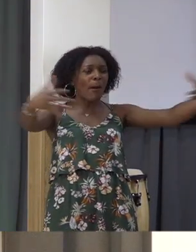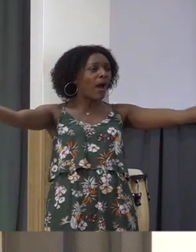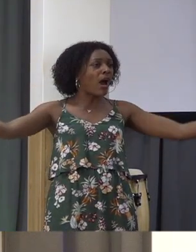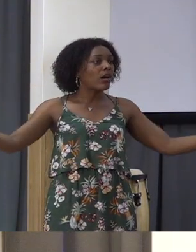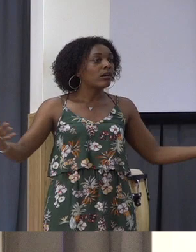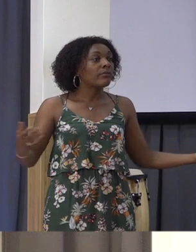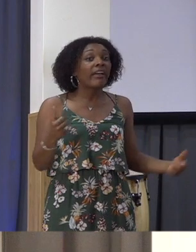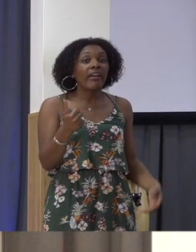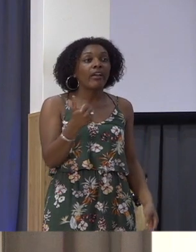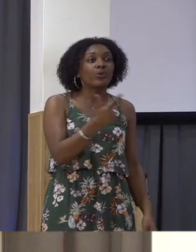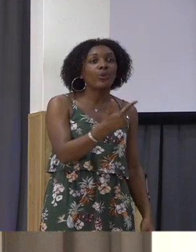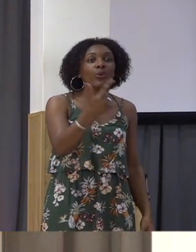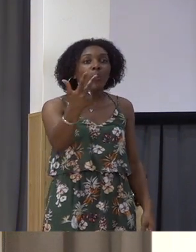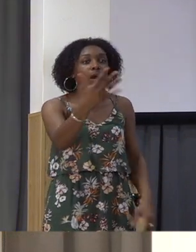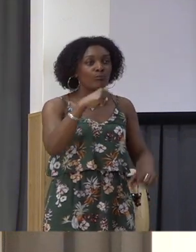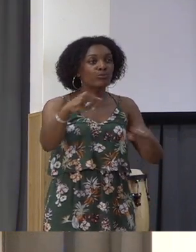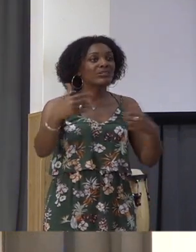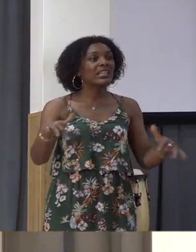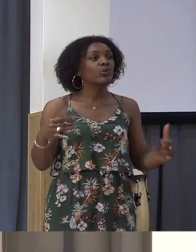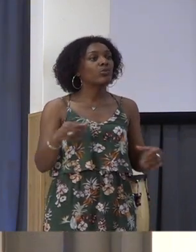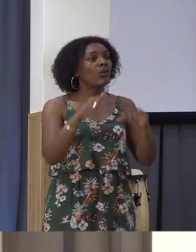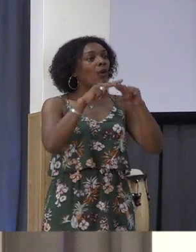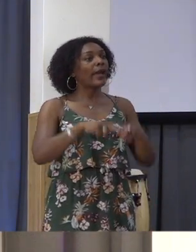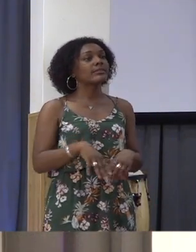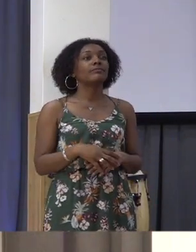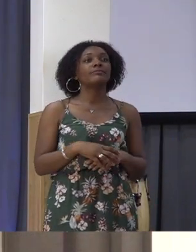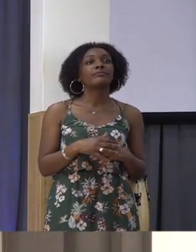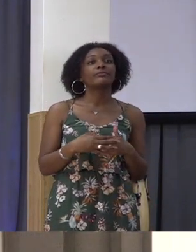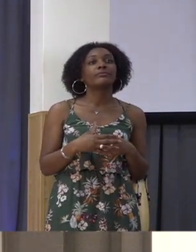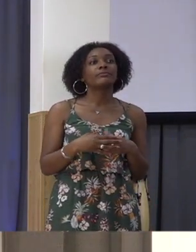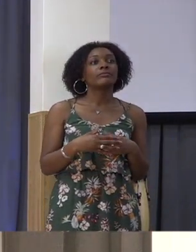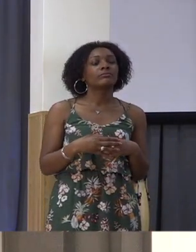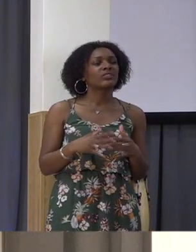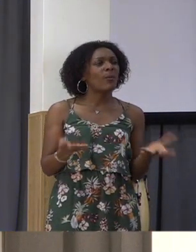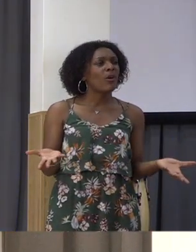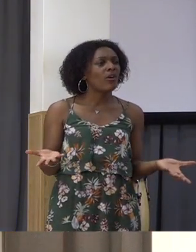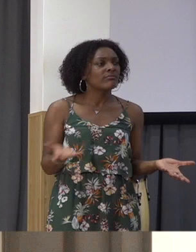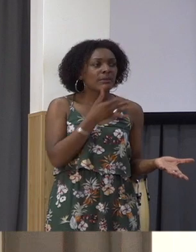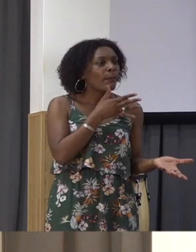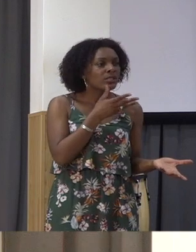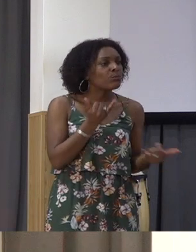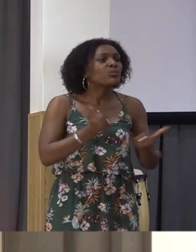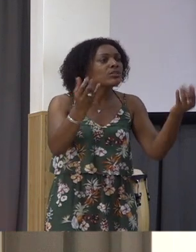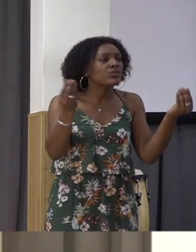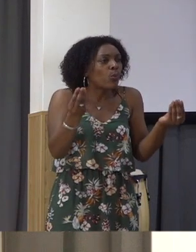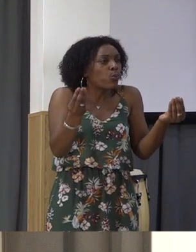oublié. Vous voyez l'émulation, vous voyez la puissance que cela peut avoir.